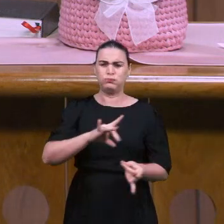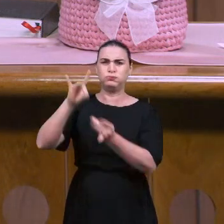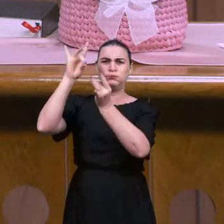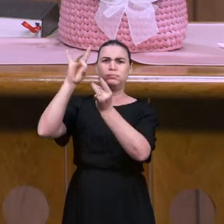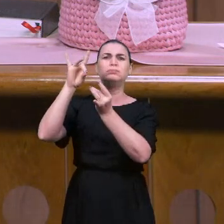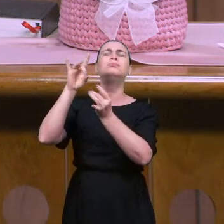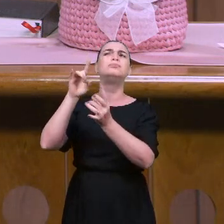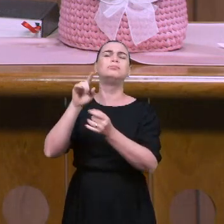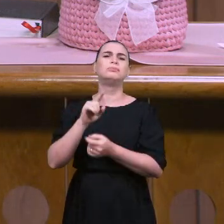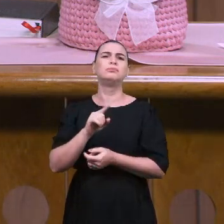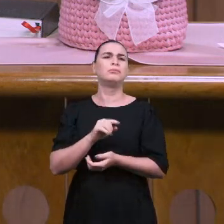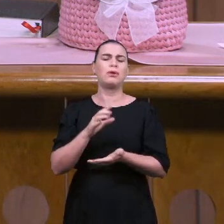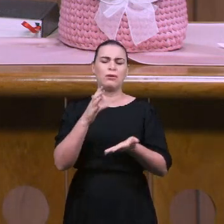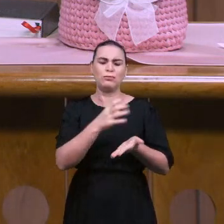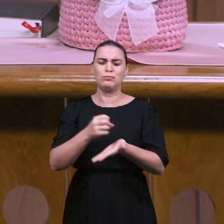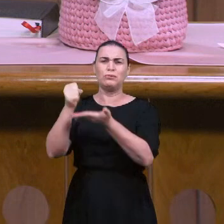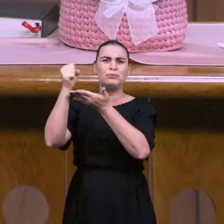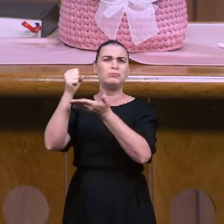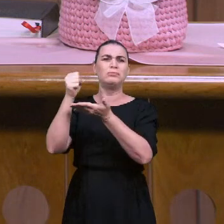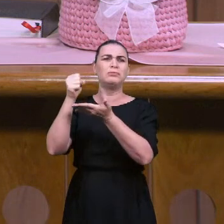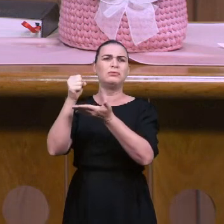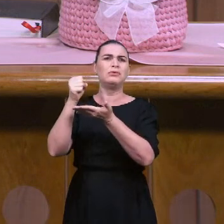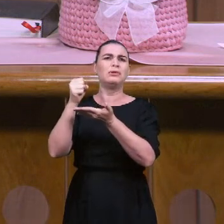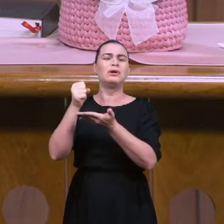J'ai jamais entendu parler que Paul,